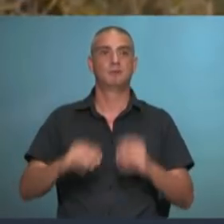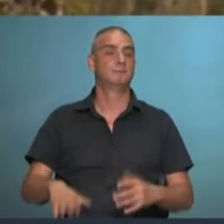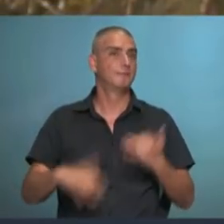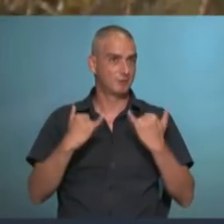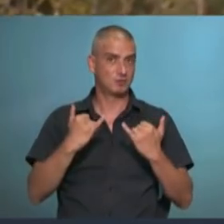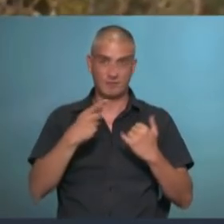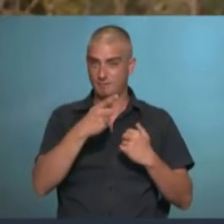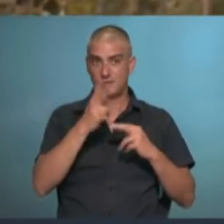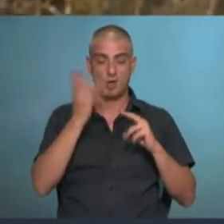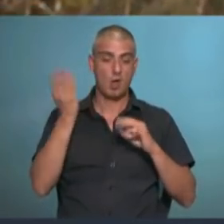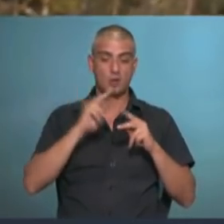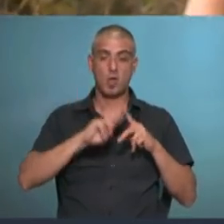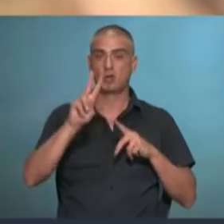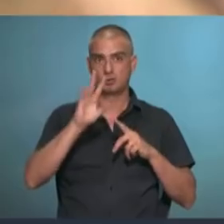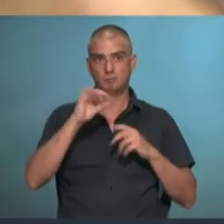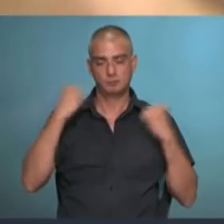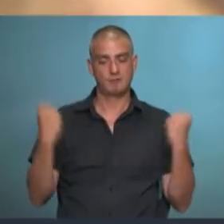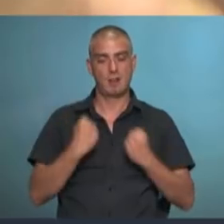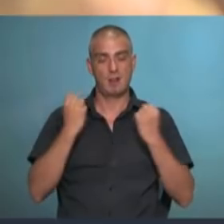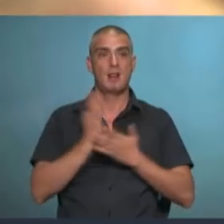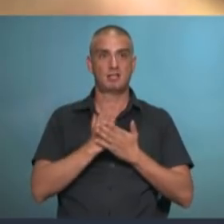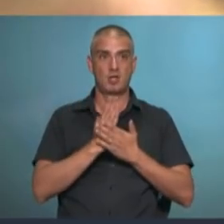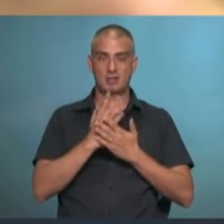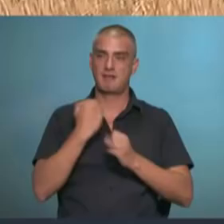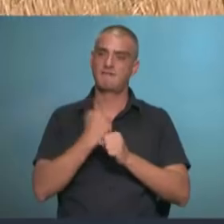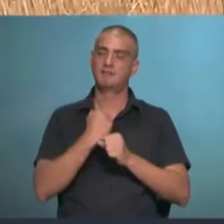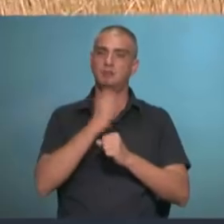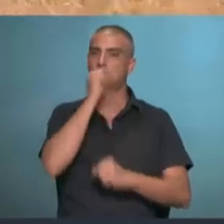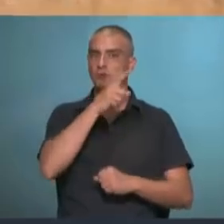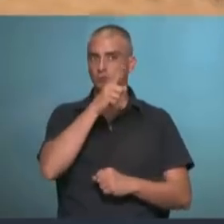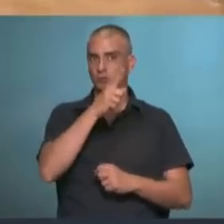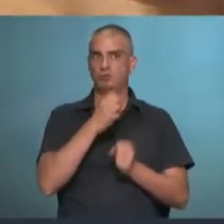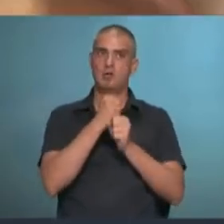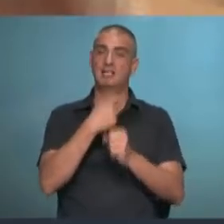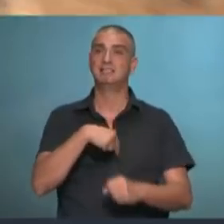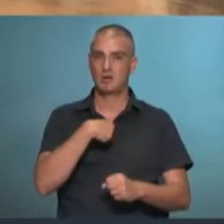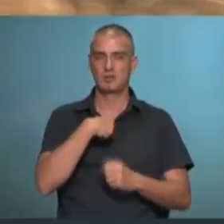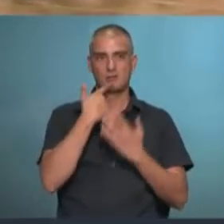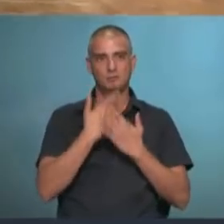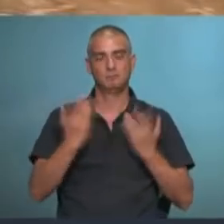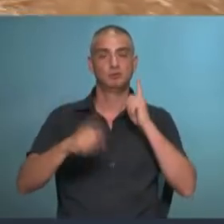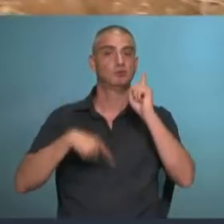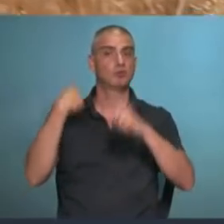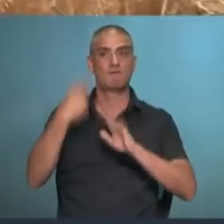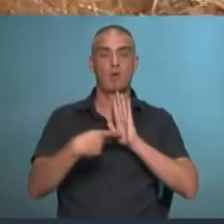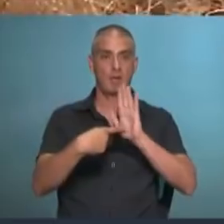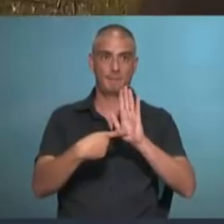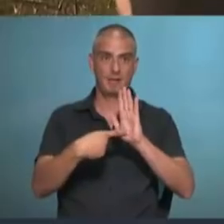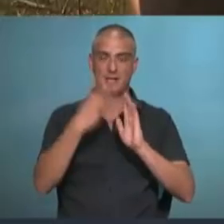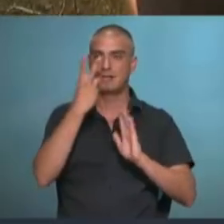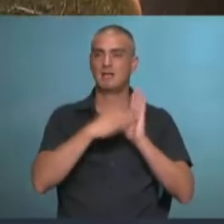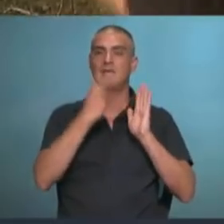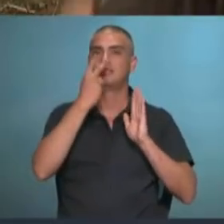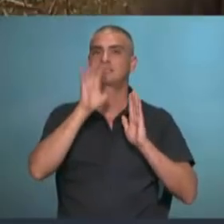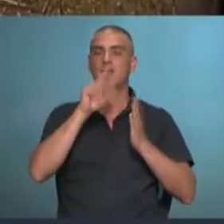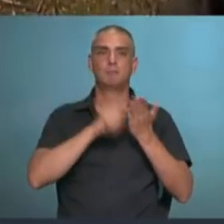נותרו לנועם פחות מחודשיים כדי להתכונן ולעבוד על הביצוע לשיר שאיתו ייצג אותנו ויחשף בשבוע הבא. ב-25